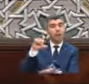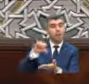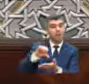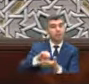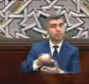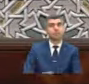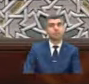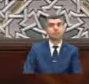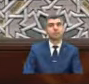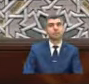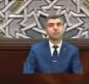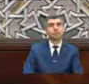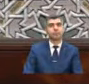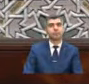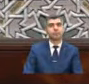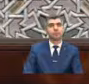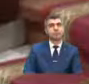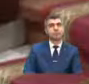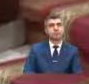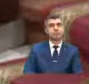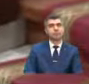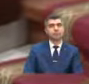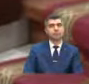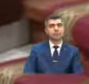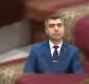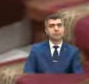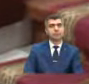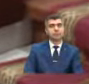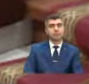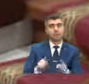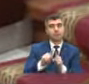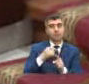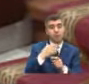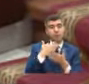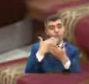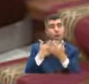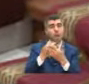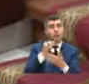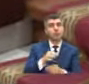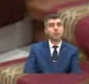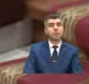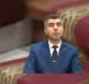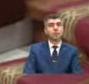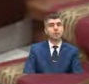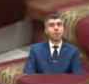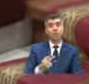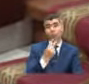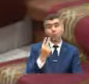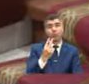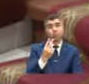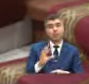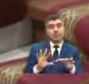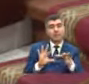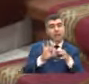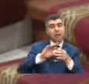سيدي إفني، سيدي إفني ما كاينش حاجه. انا بغيت نشكرك حيت درتي على سيدي إفني. طيب، هو فيه جوج ديال الاتفاقيات. كاينه